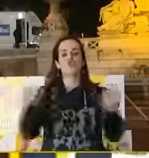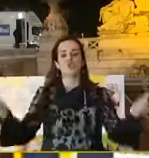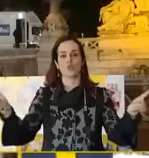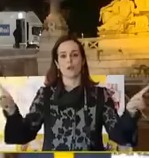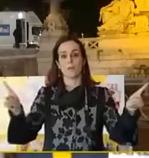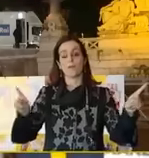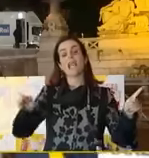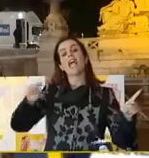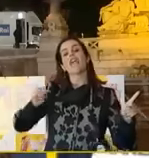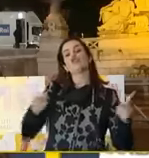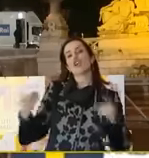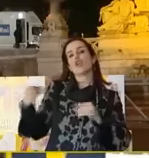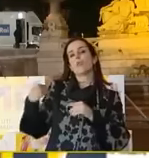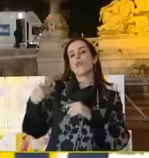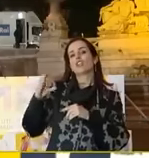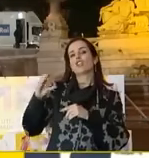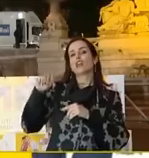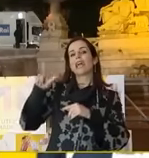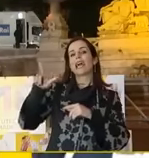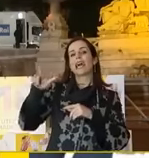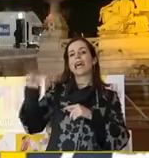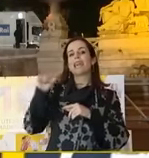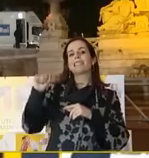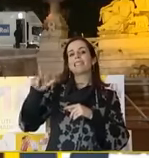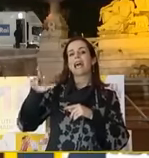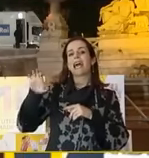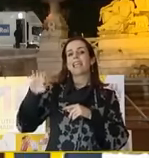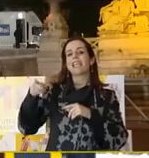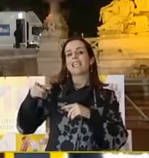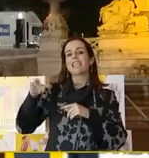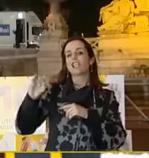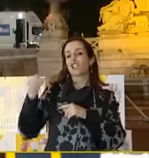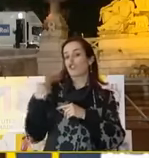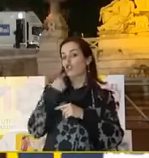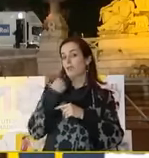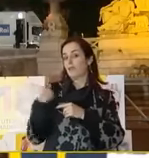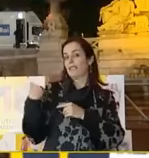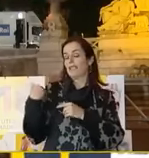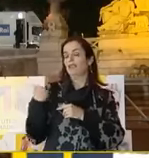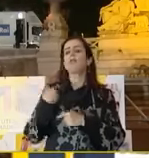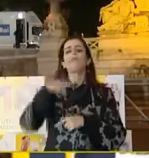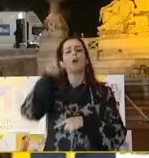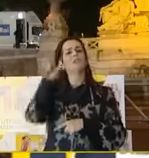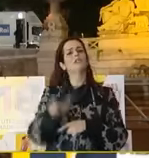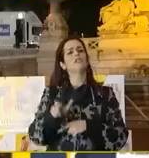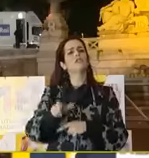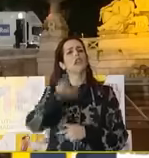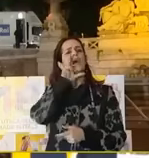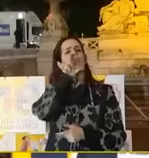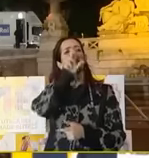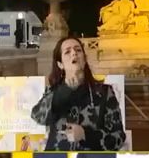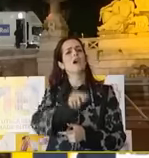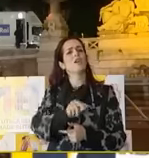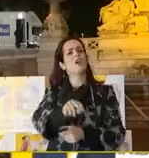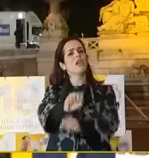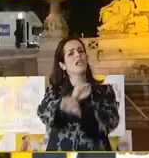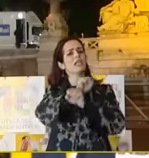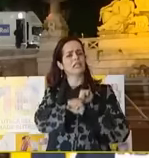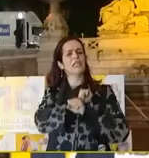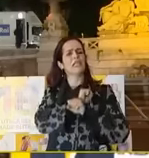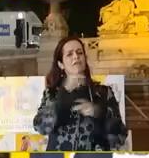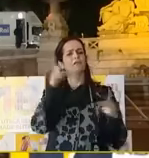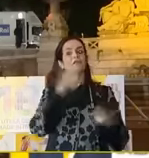Gianroberto Casaleggio: una persona può credere alle parole, ma crederà sempre